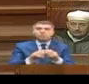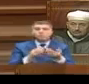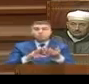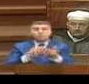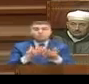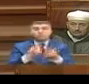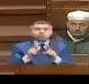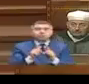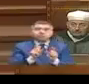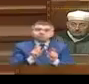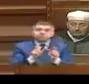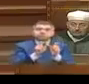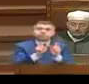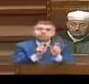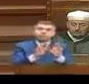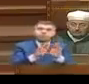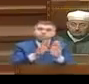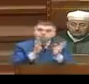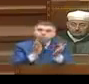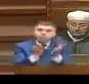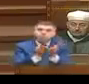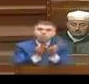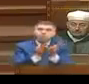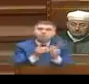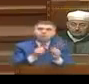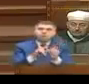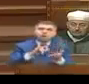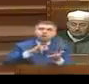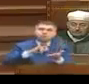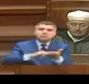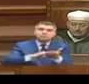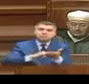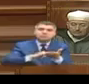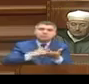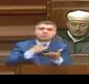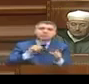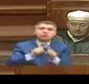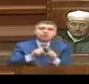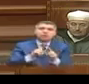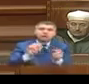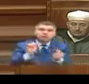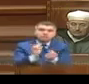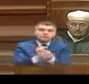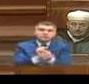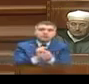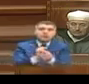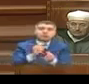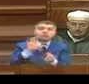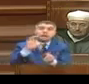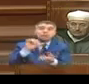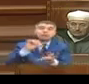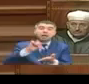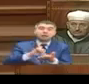وقمتم بتطويق الحسيمة، وقلتم بتهريب المعتقلين الدار البيضاء، وخرقتم مقتضيات المادة 271